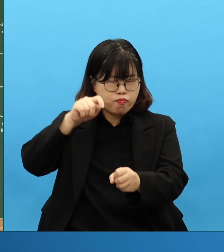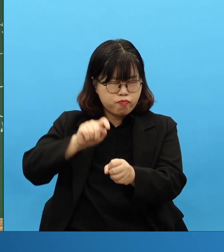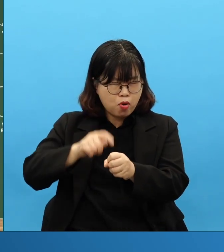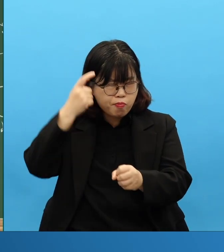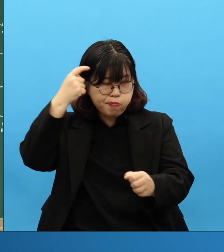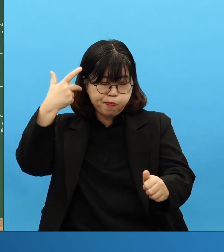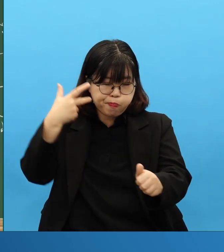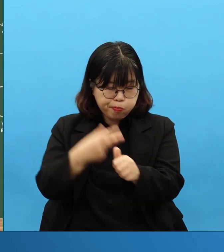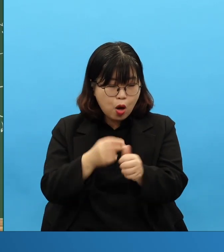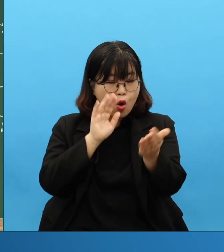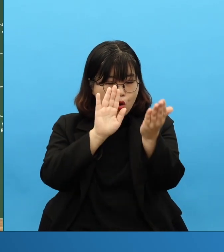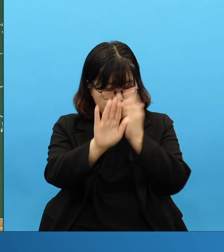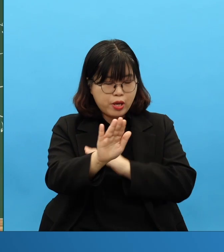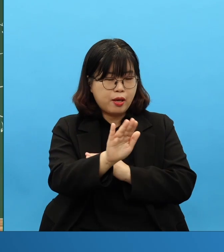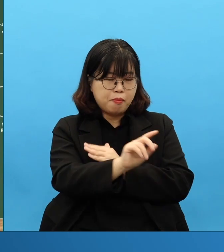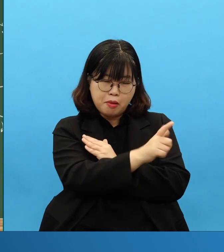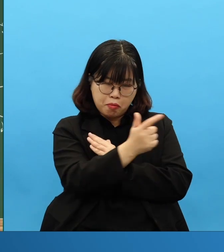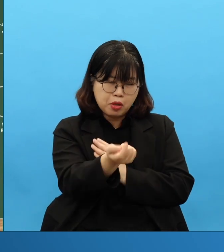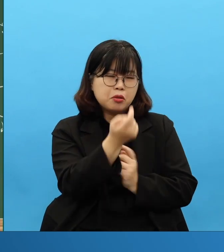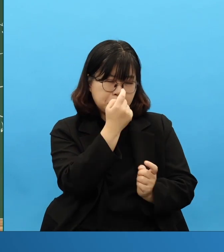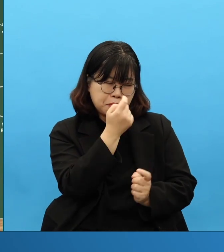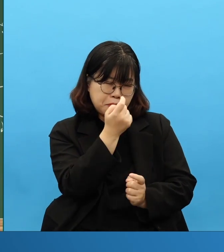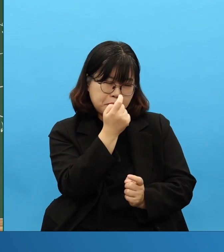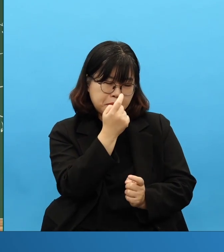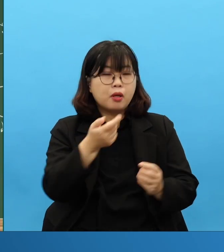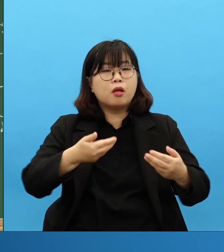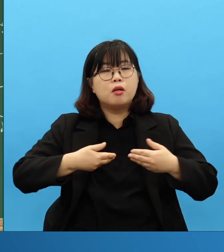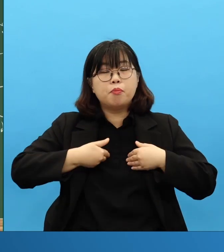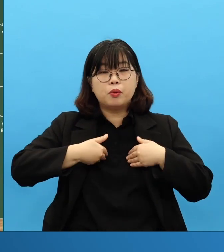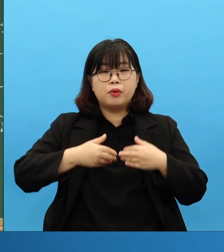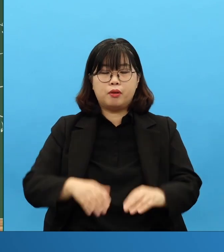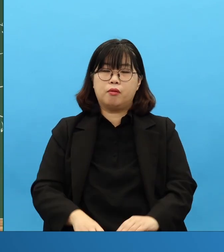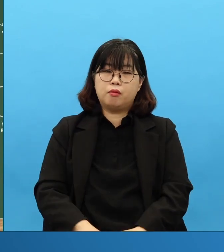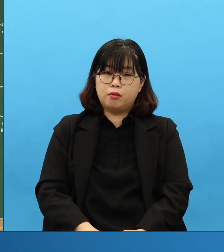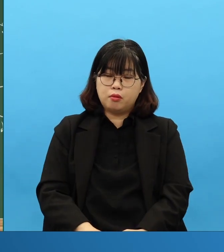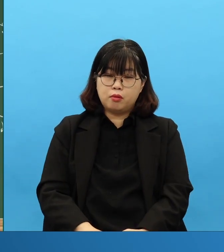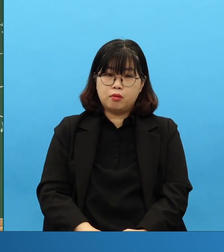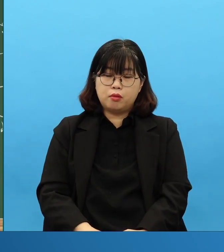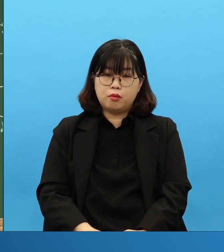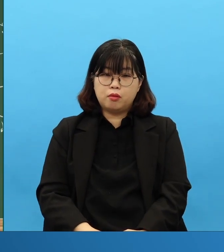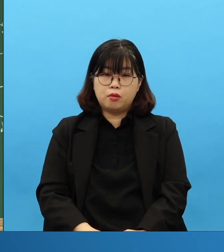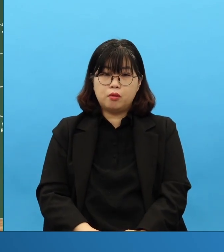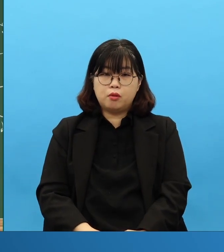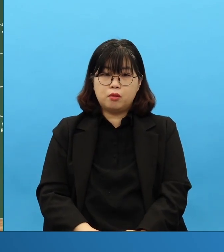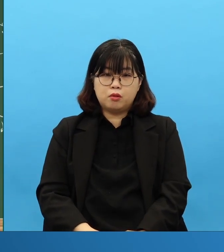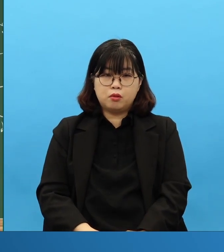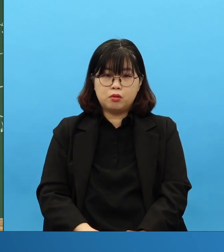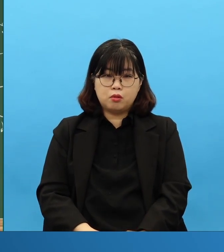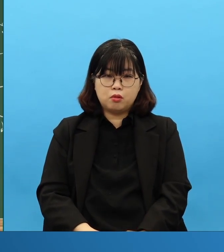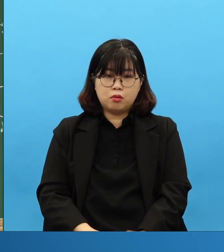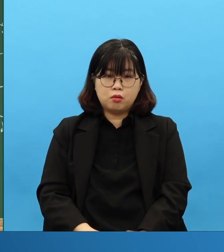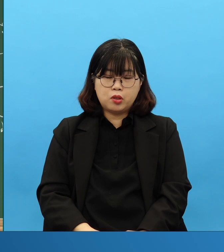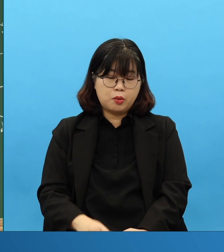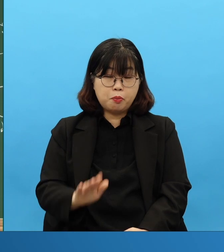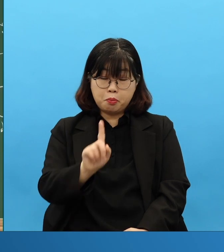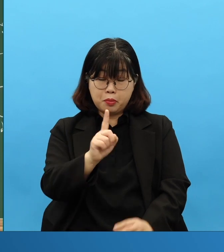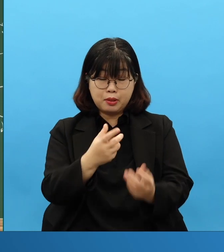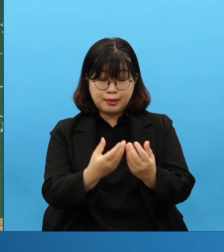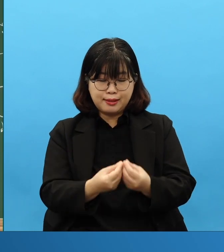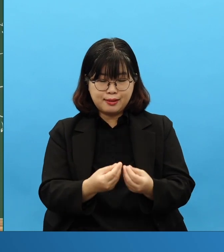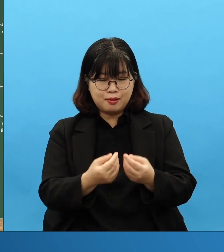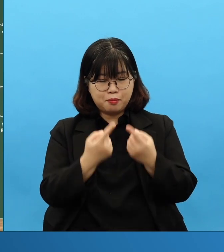学んでいくと思いますが、この霊的なことを 세팅してから お願いいたします. 그래서 막 그럼 나가 보면 막 굉장히 많이 이렇게 굉장하다고 느끼실 겁니다. 나스나라 소통이